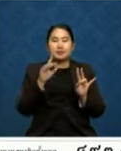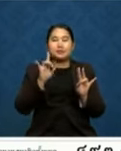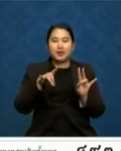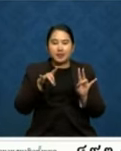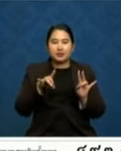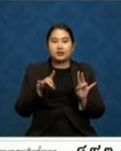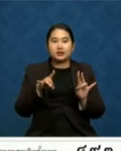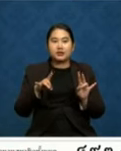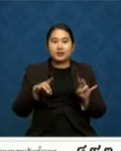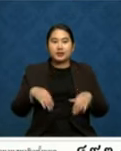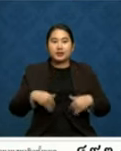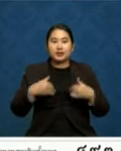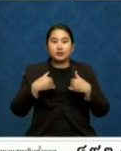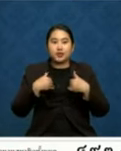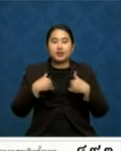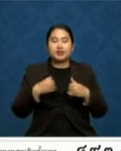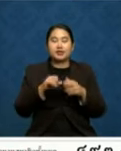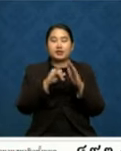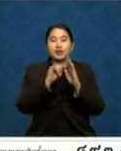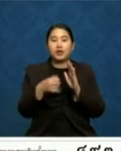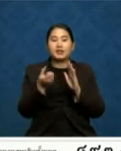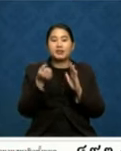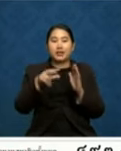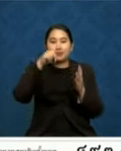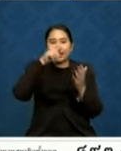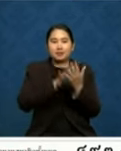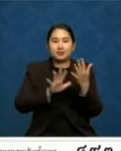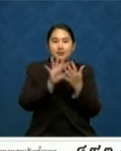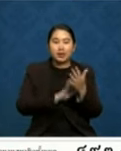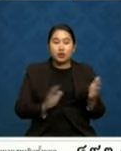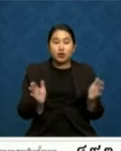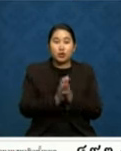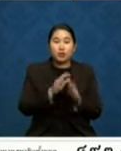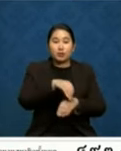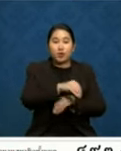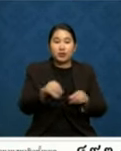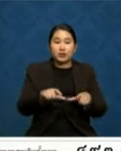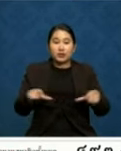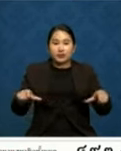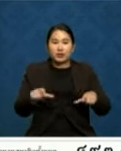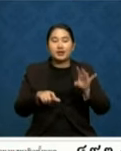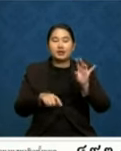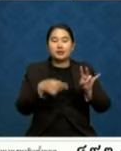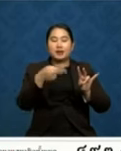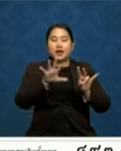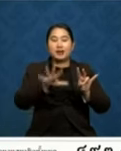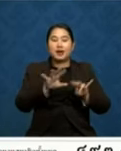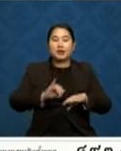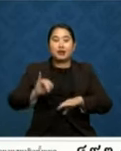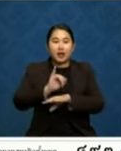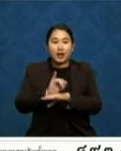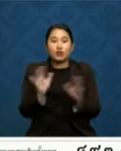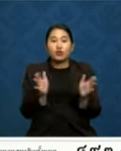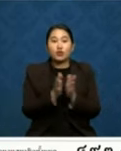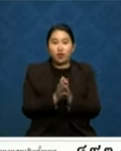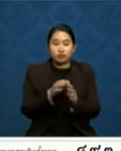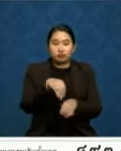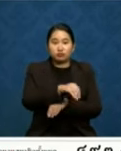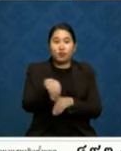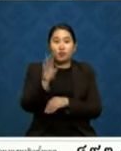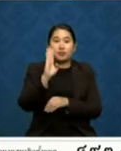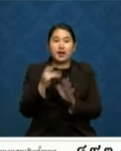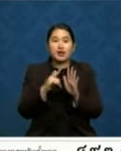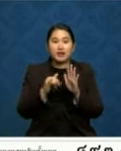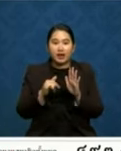78,000 ชีวิตใน13จังหวัดทั่วประเทศรวมพื้นที่เพาะปลูกมากกว่า 75,000 ไร่รวมผลผลิตใบย